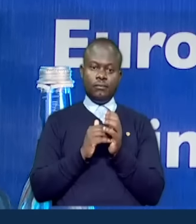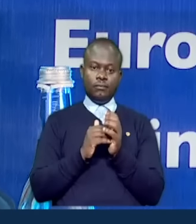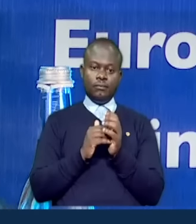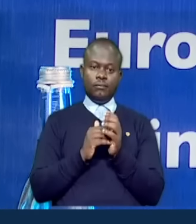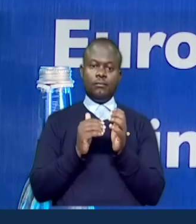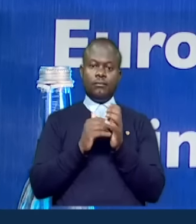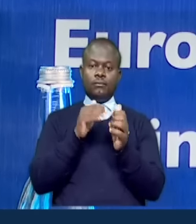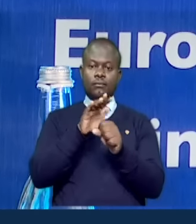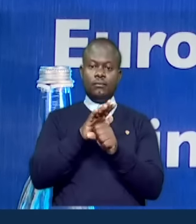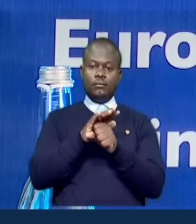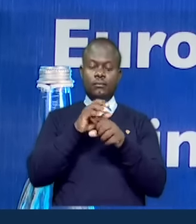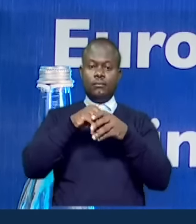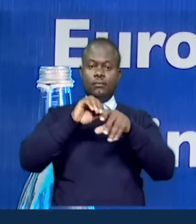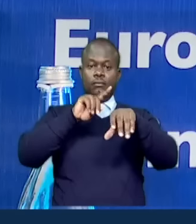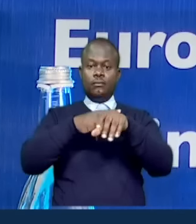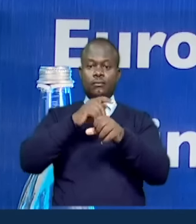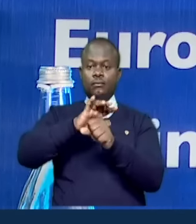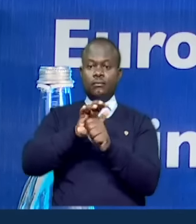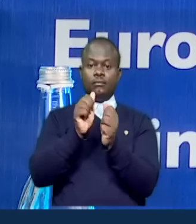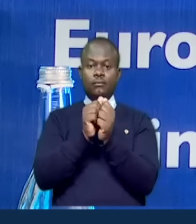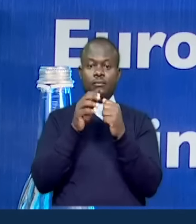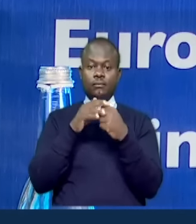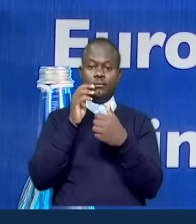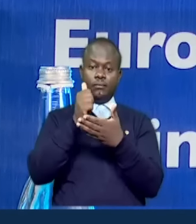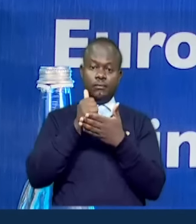Cyane cyane mu gihe cya COVID baradufashije cyane.